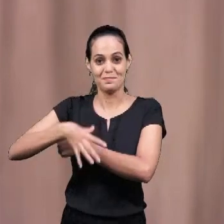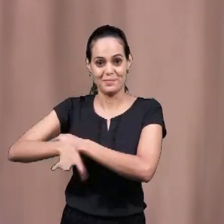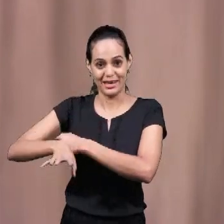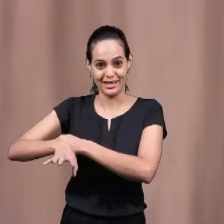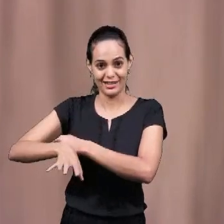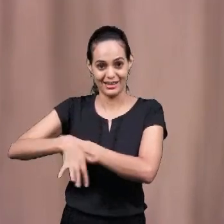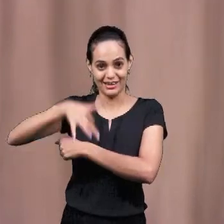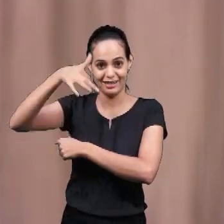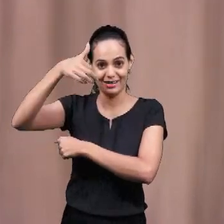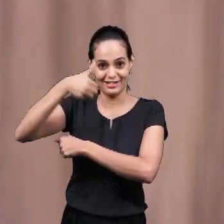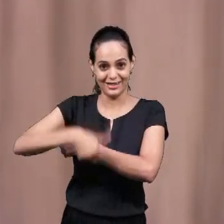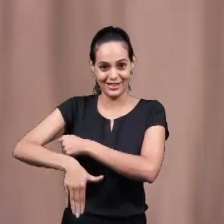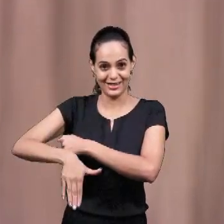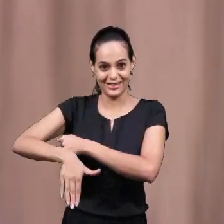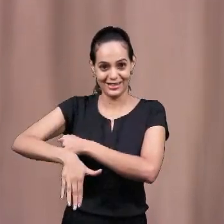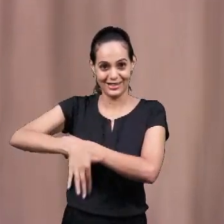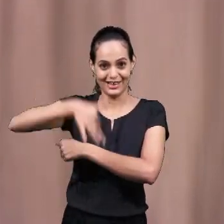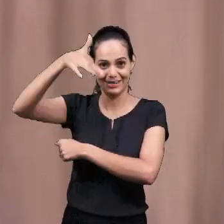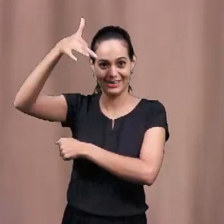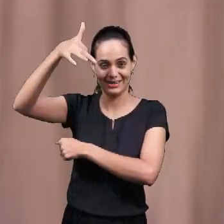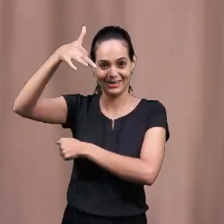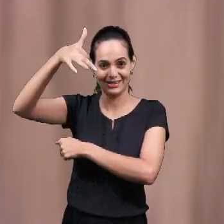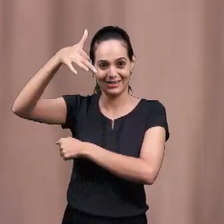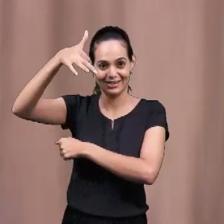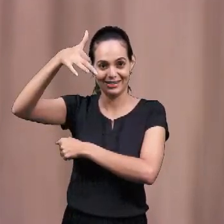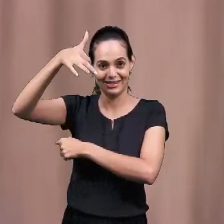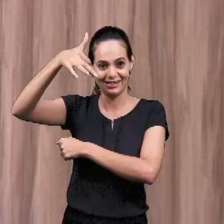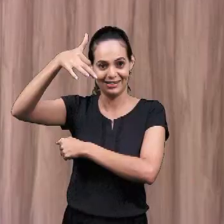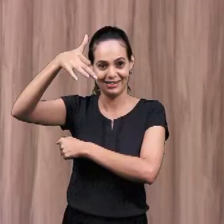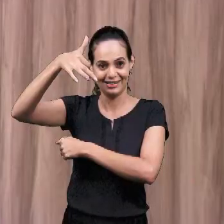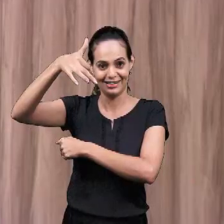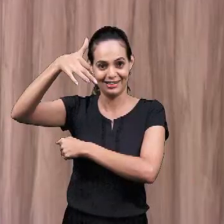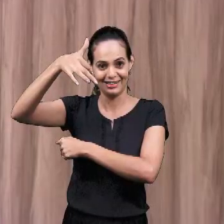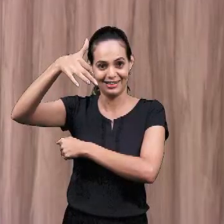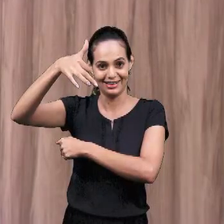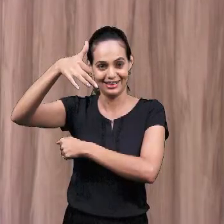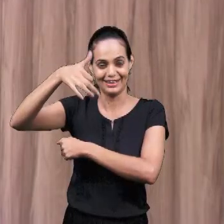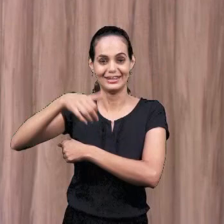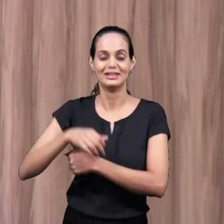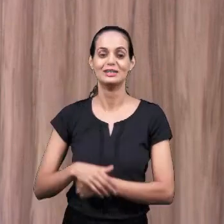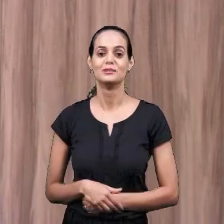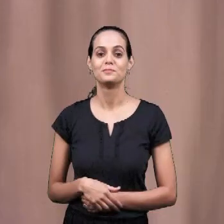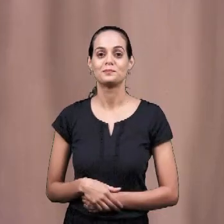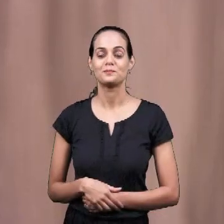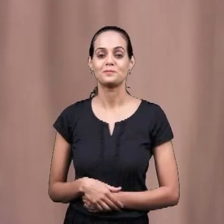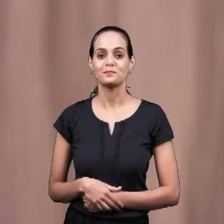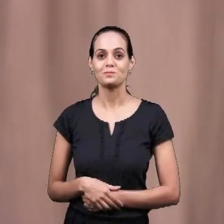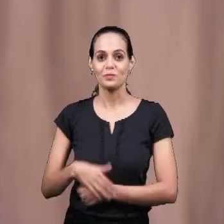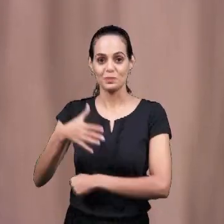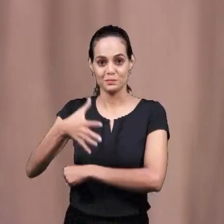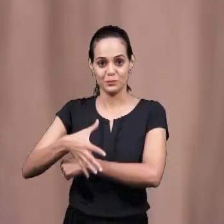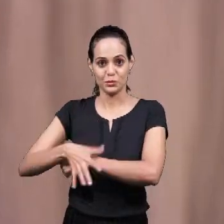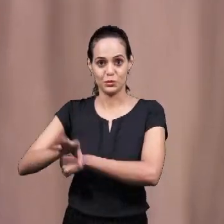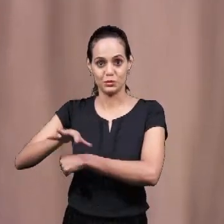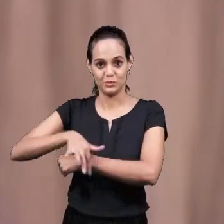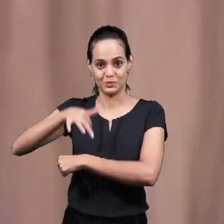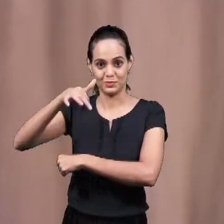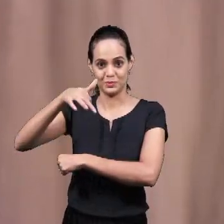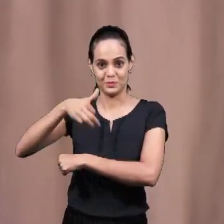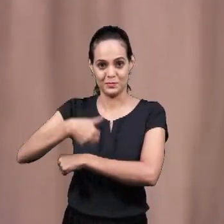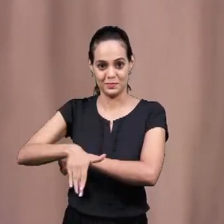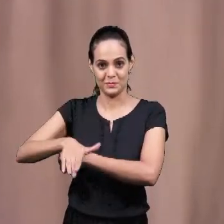B, I, X, I. E assim ficará o tempo. Et ainsi sera le temps.